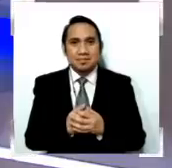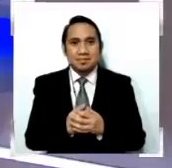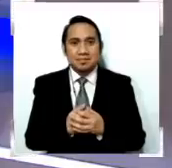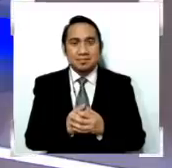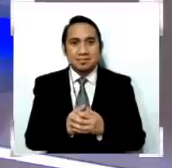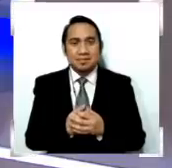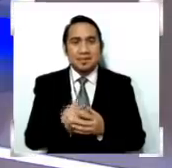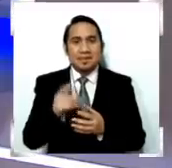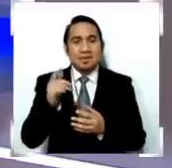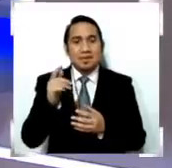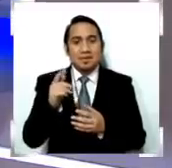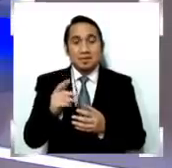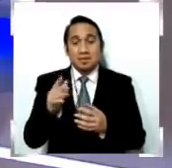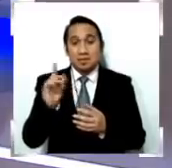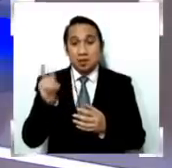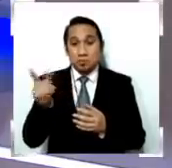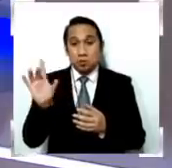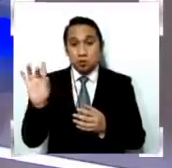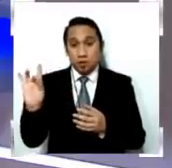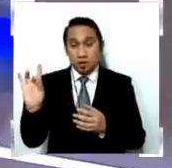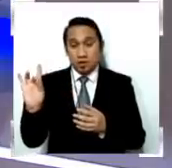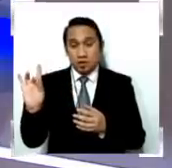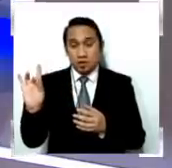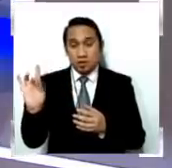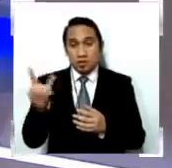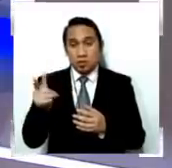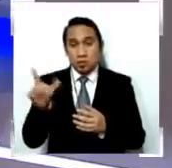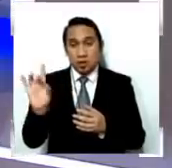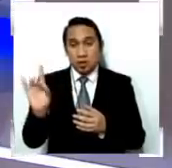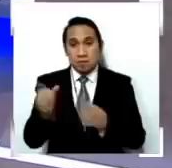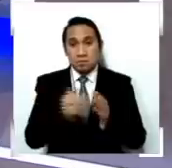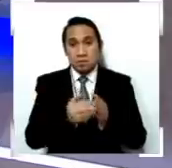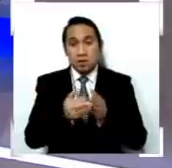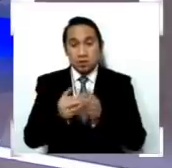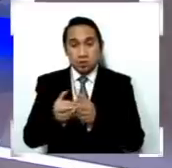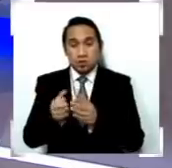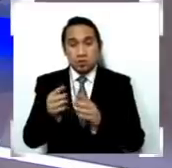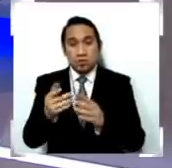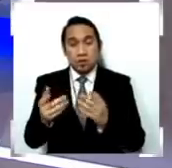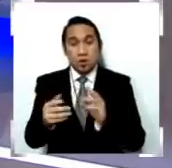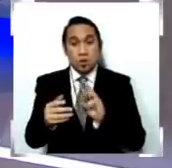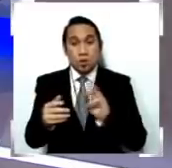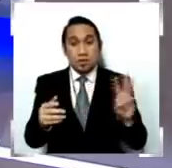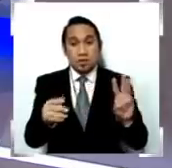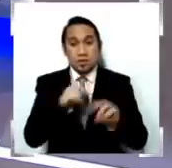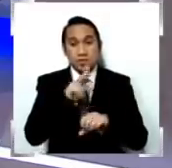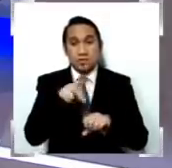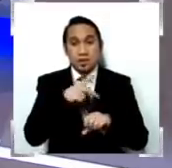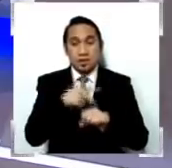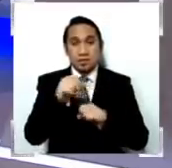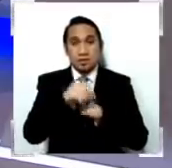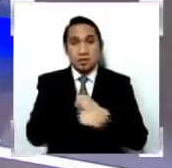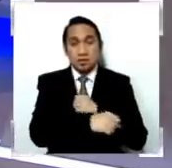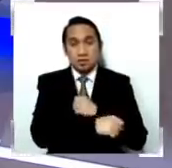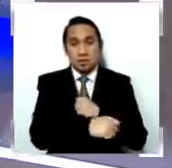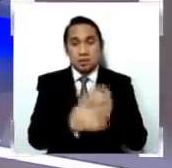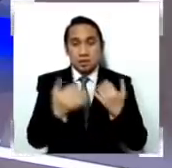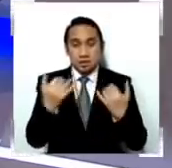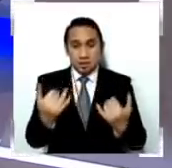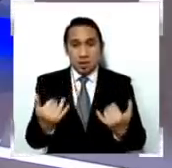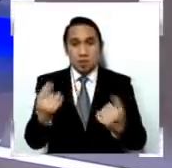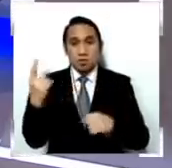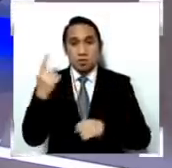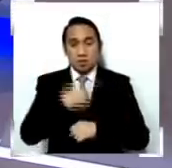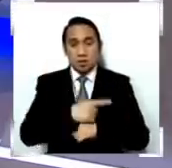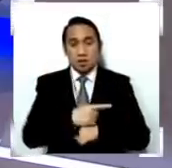28 barko pa ng China ang nananatili sa West Philippine Sea. Ayon mismo yan sa AFP. At sa gitna niya, natuloy ngayong araw ang joint military